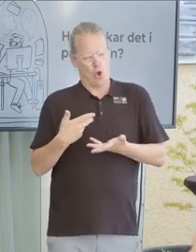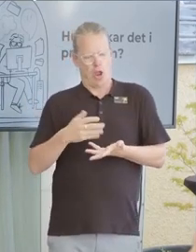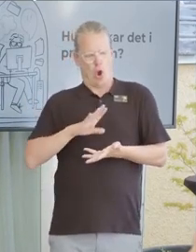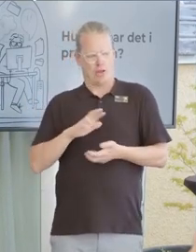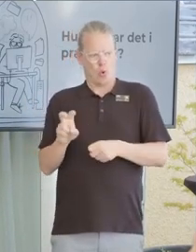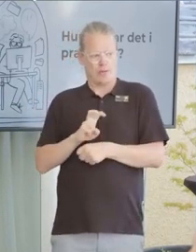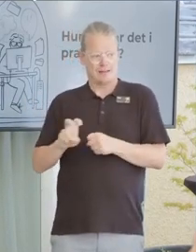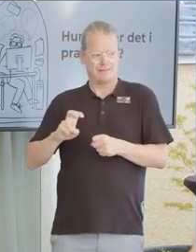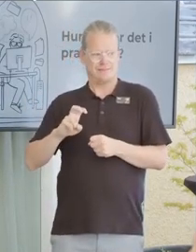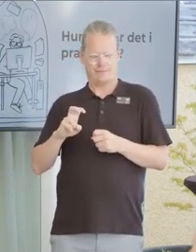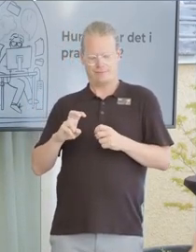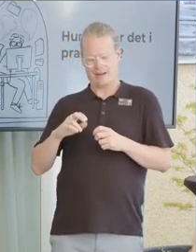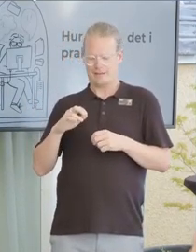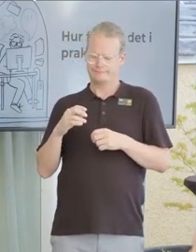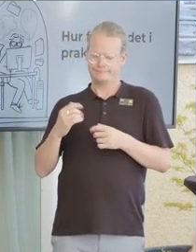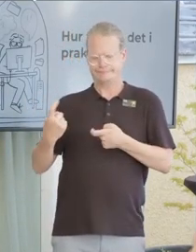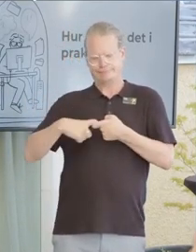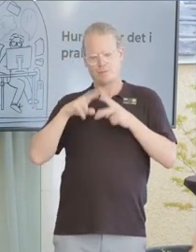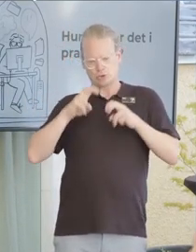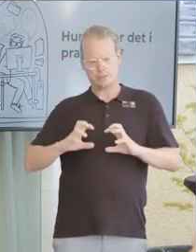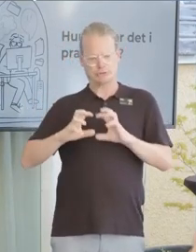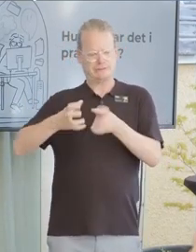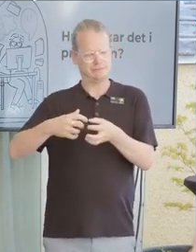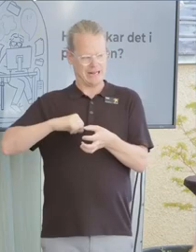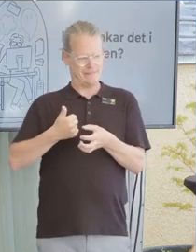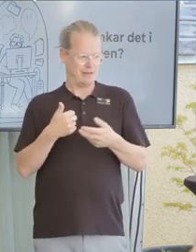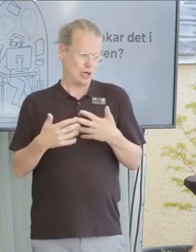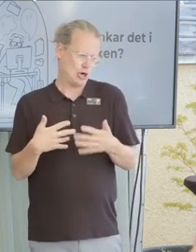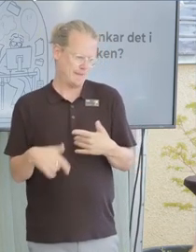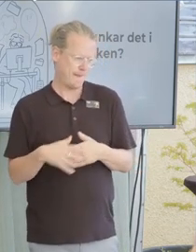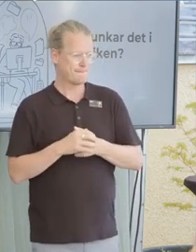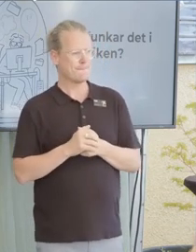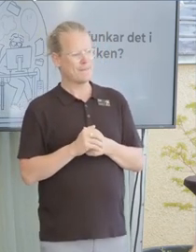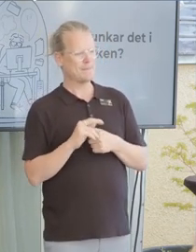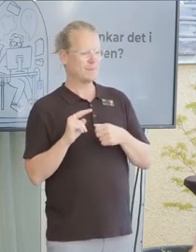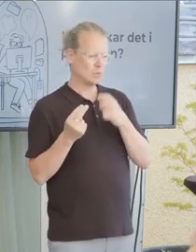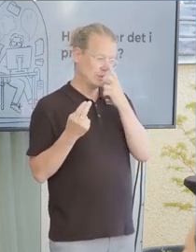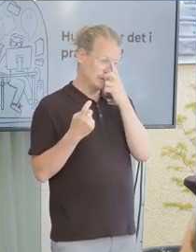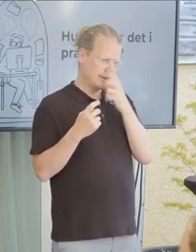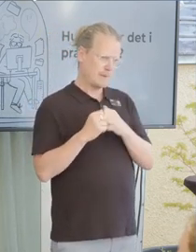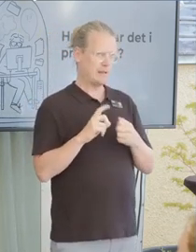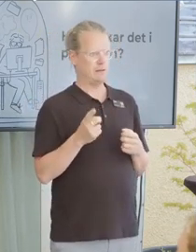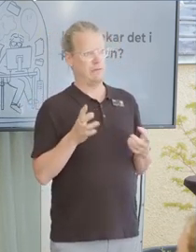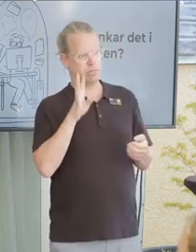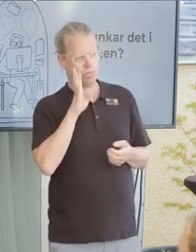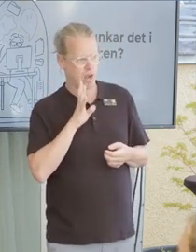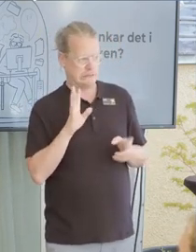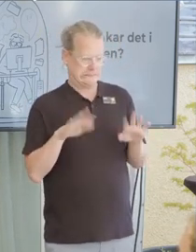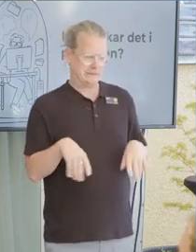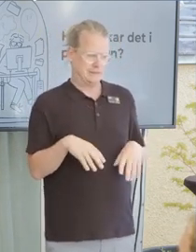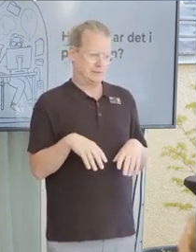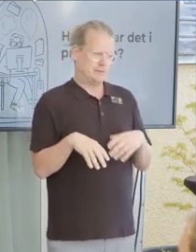Och nu istället har vi allt mer börjat gå över till att forska om på riksdagstrycket som